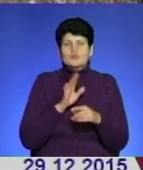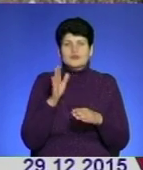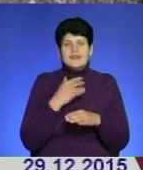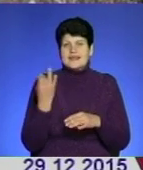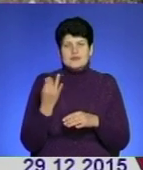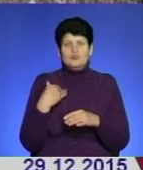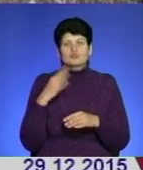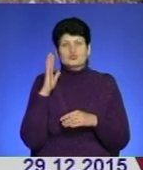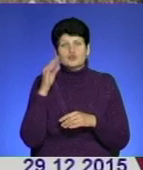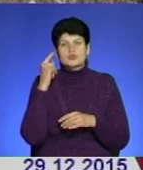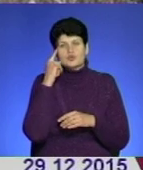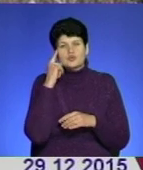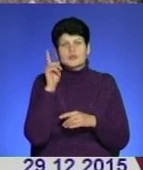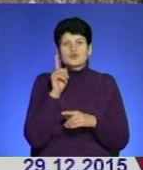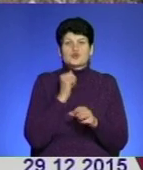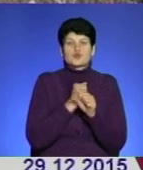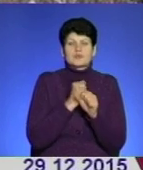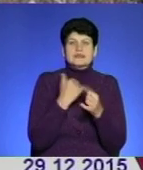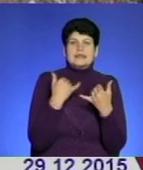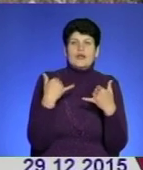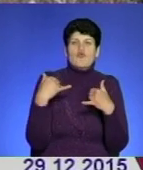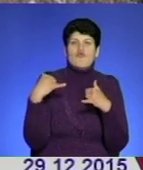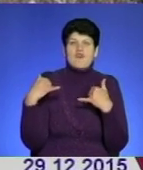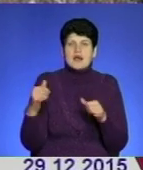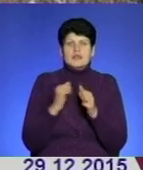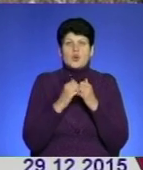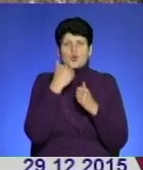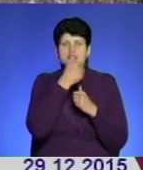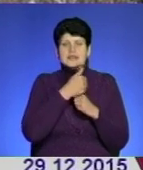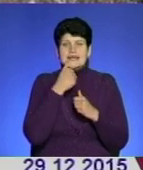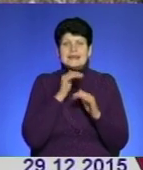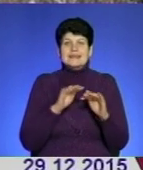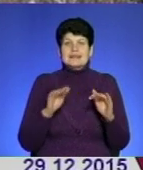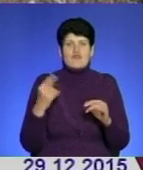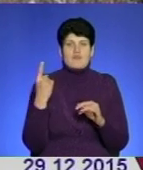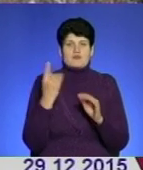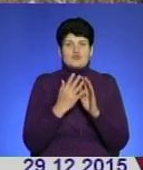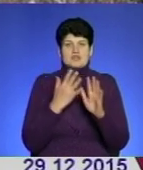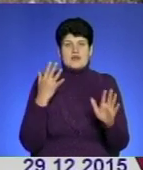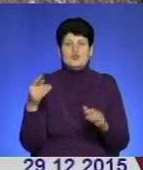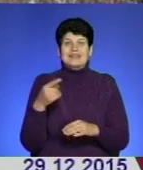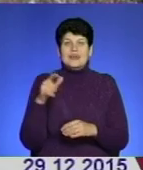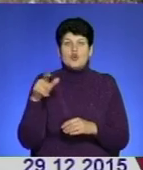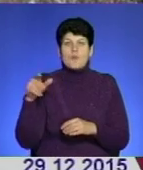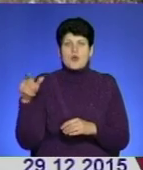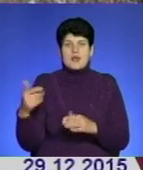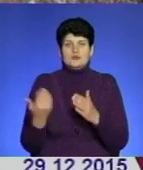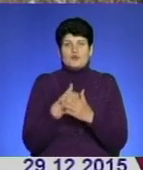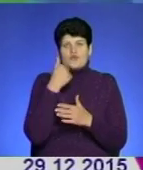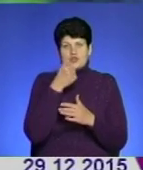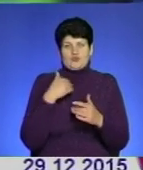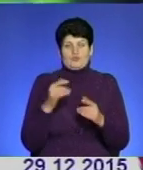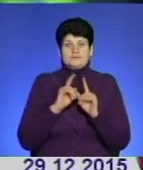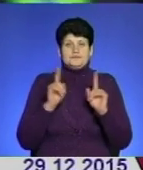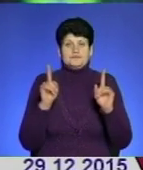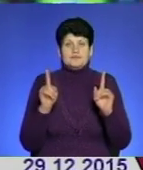Тому будемо думати, щоб ще зробити і там дивувати кожен рік і дітей в першу чергу, і тернополян новорічною ілюмінацією.